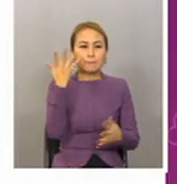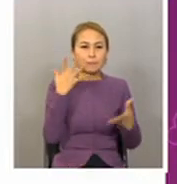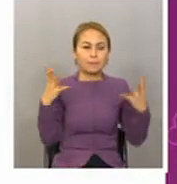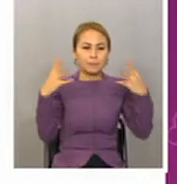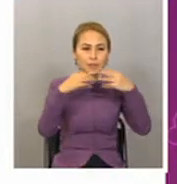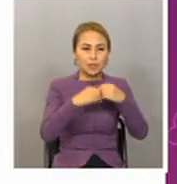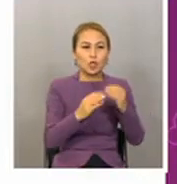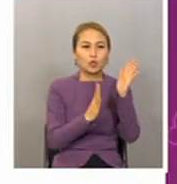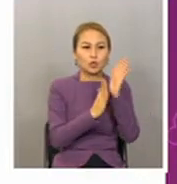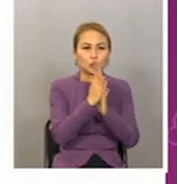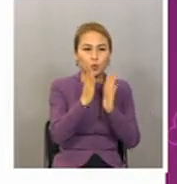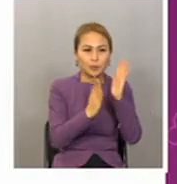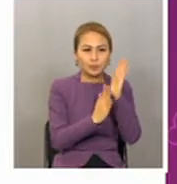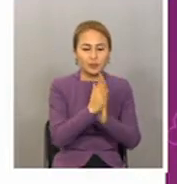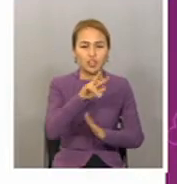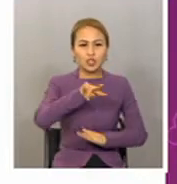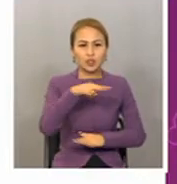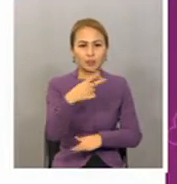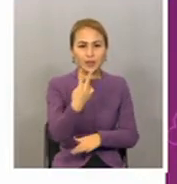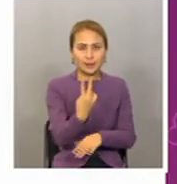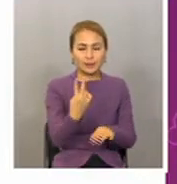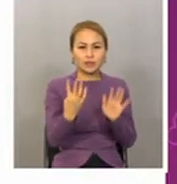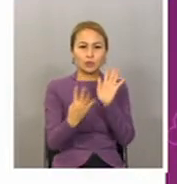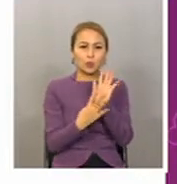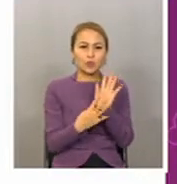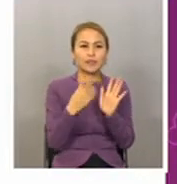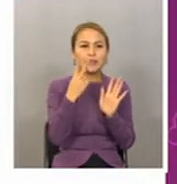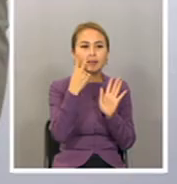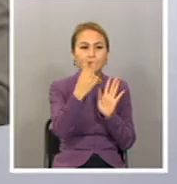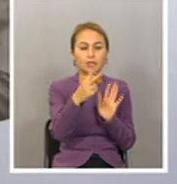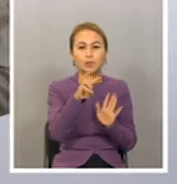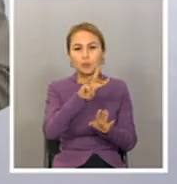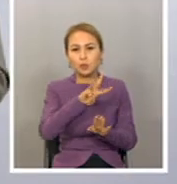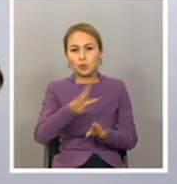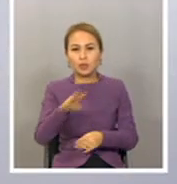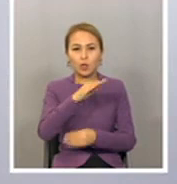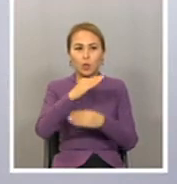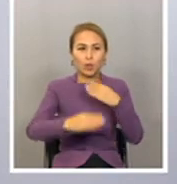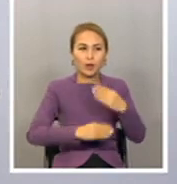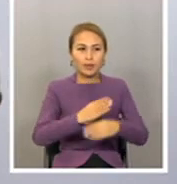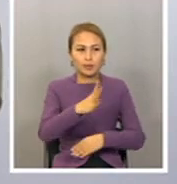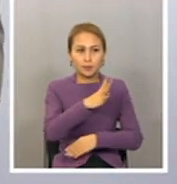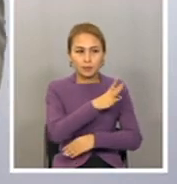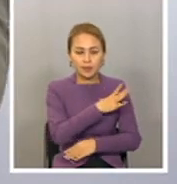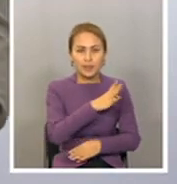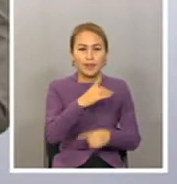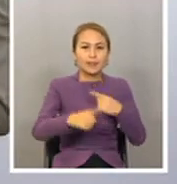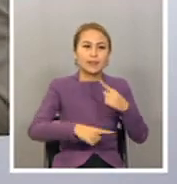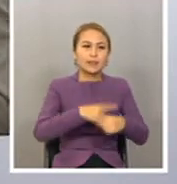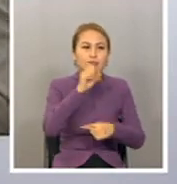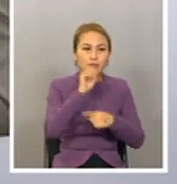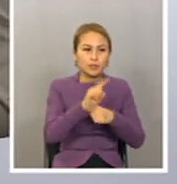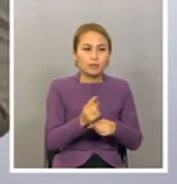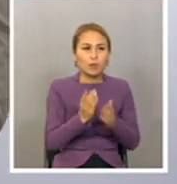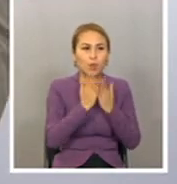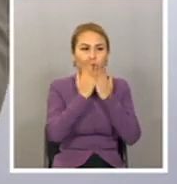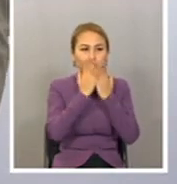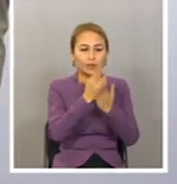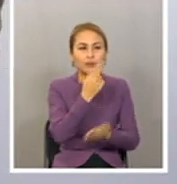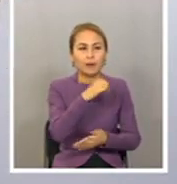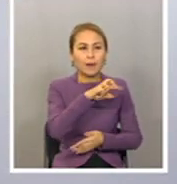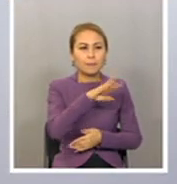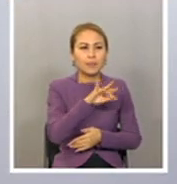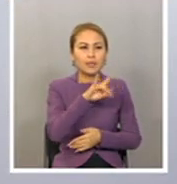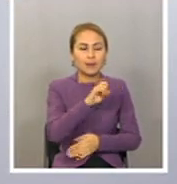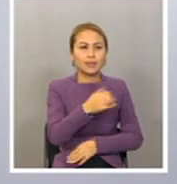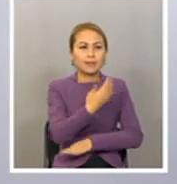шөпті 22 бүтін 9'dan 2 минутта орады. Келесі тапсырма, есебімізді оқиық. Дамира есік